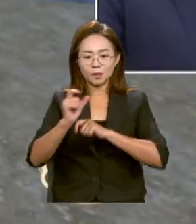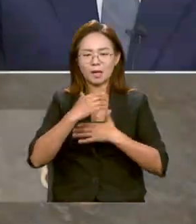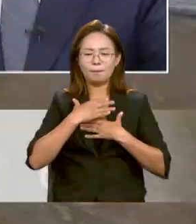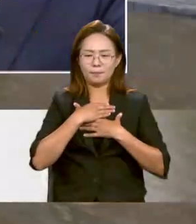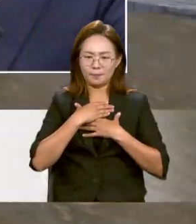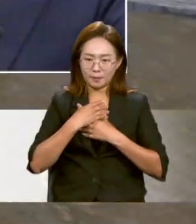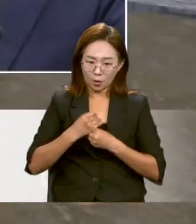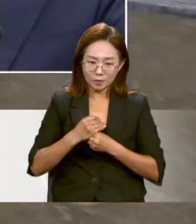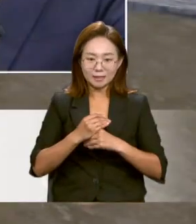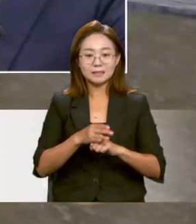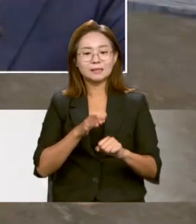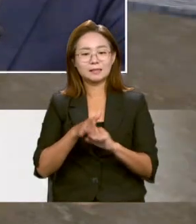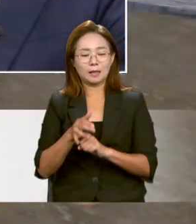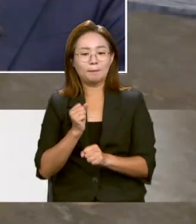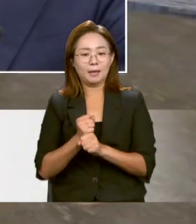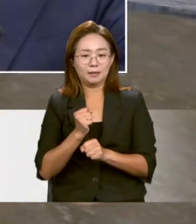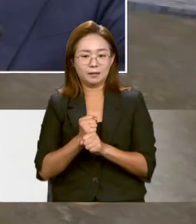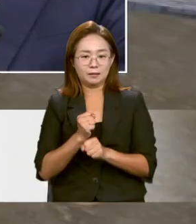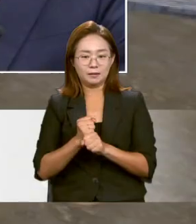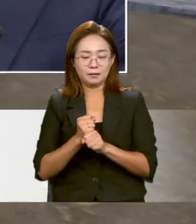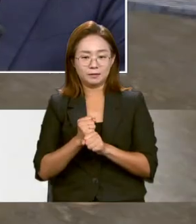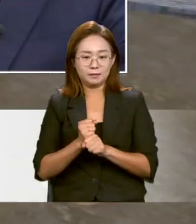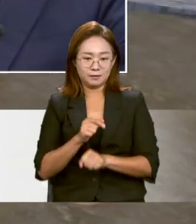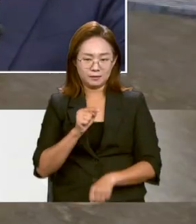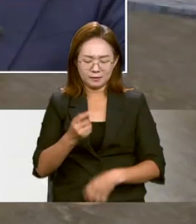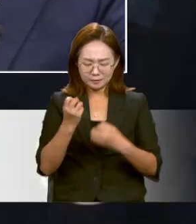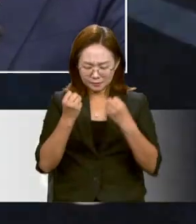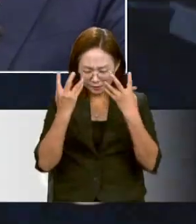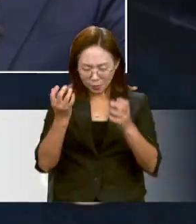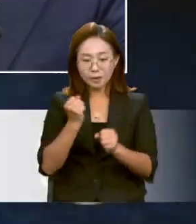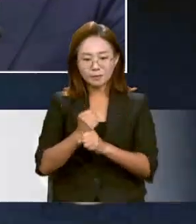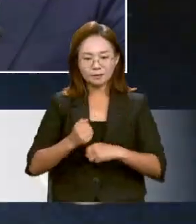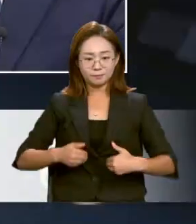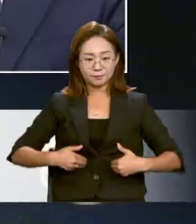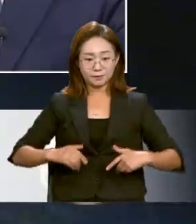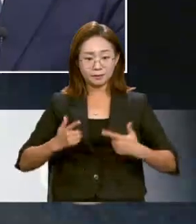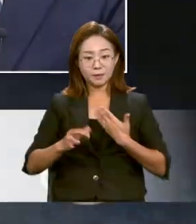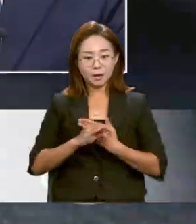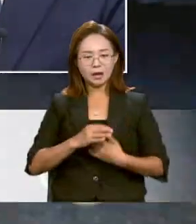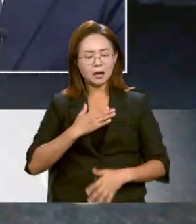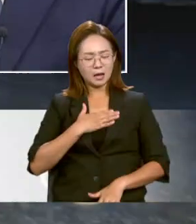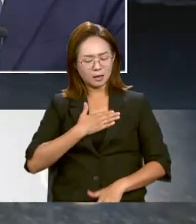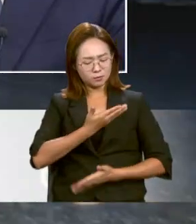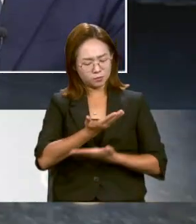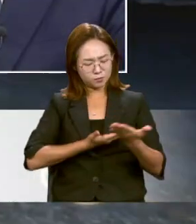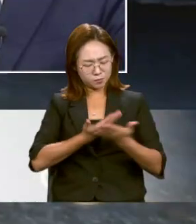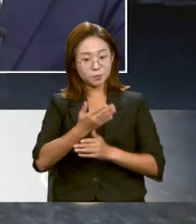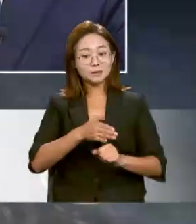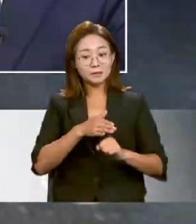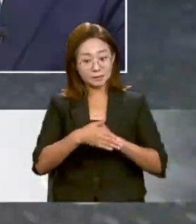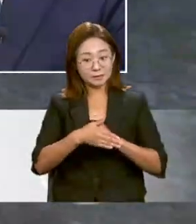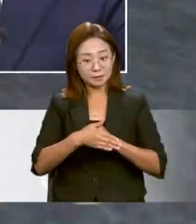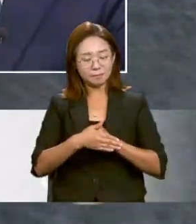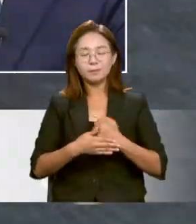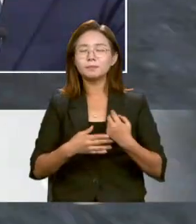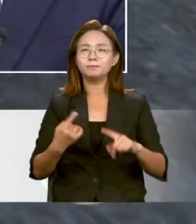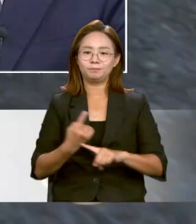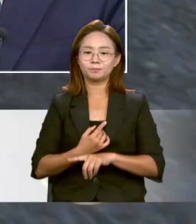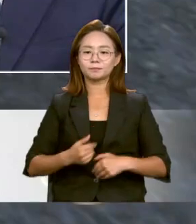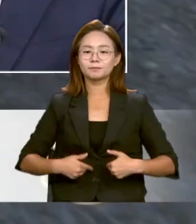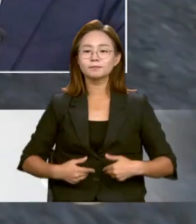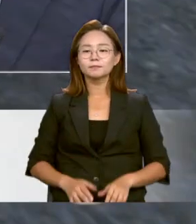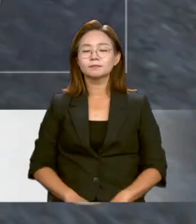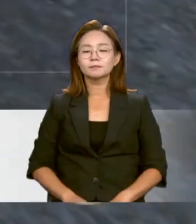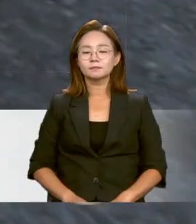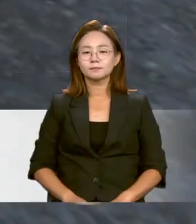그런 인터페이스를 만들어서 어 새롭게 구성을 하거나 감정을 교환할 수 있는 그런 시스템들로